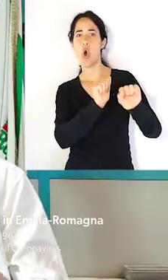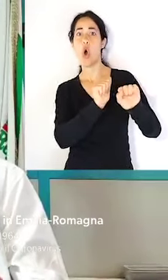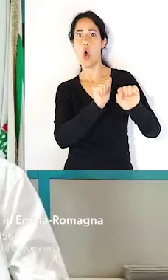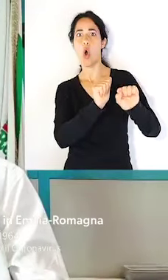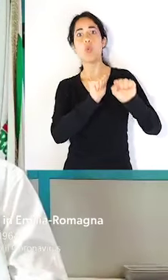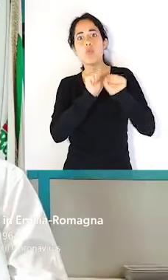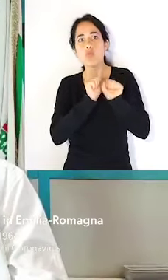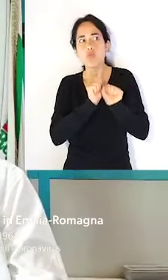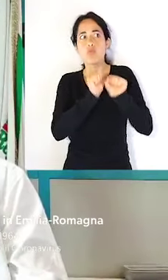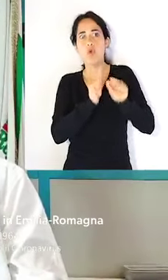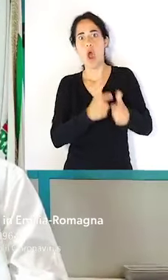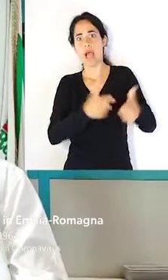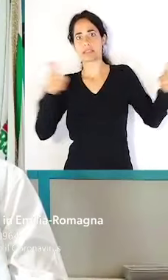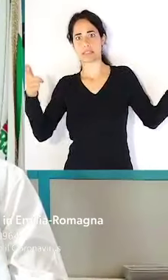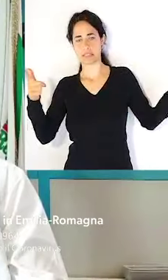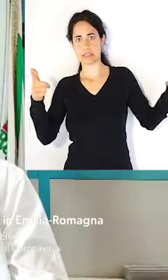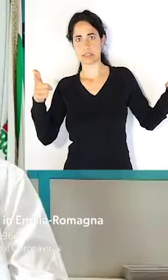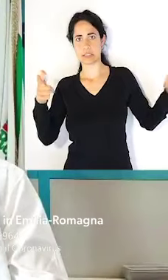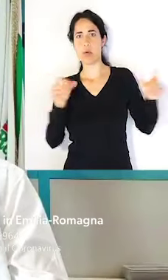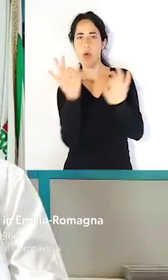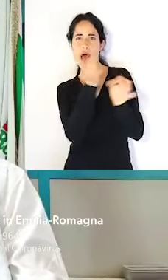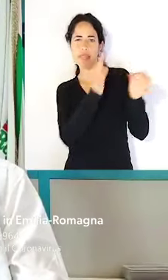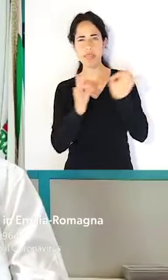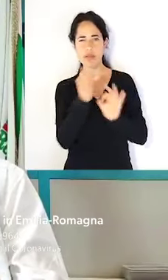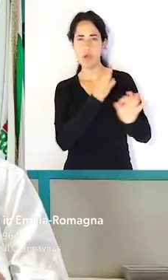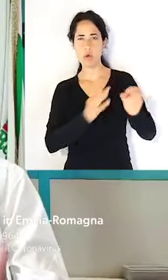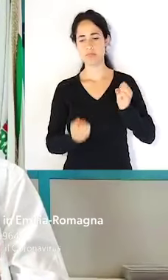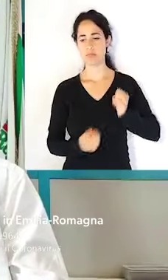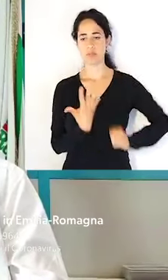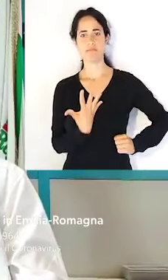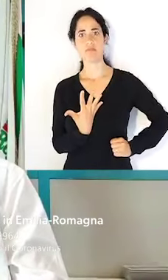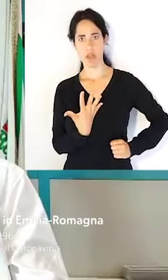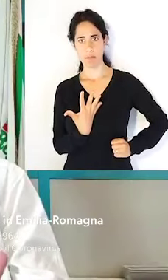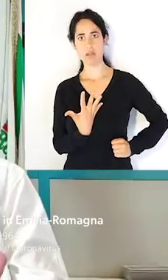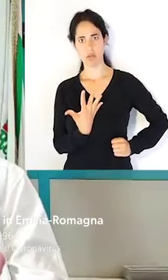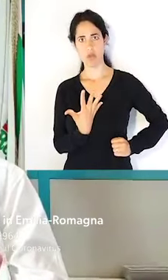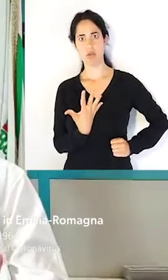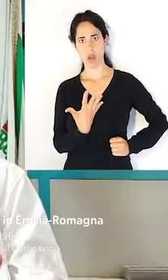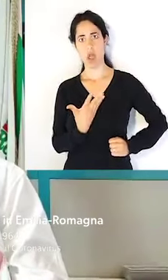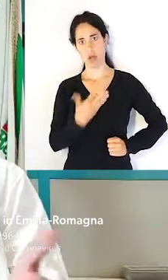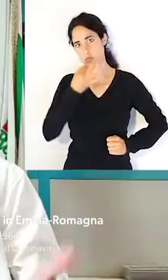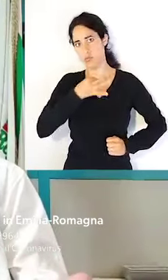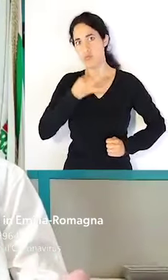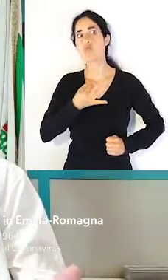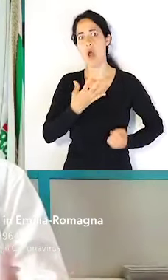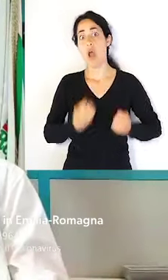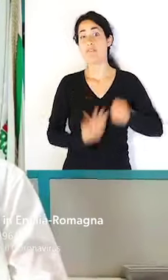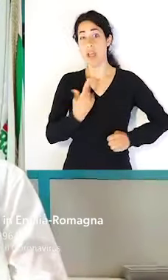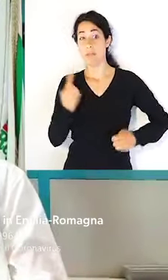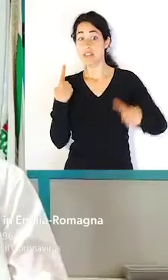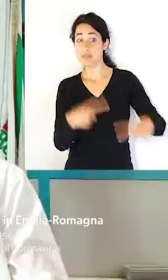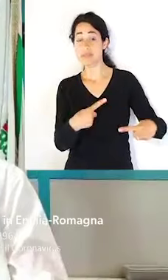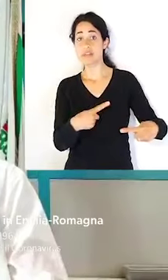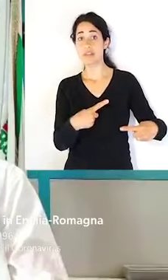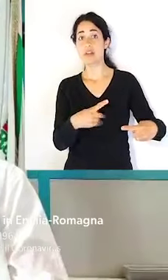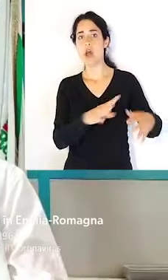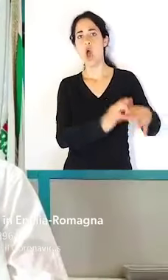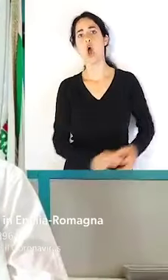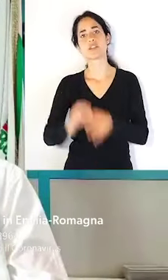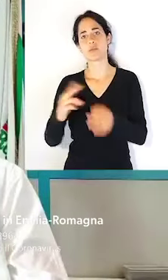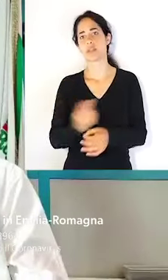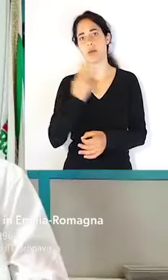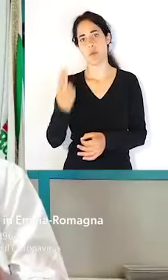volte sproporzionata, che produce un'infiammazione che può essere anche letale o comunque